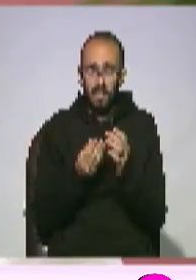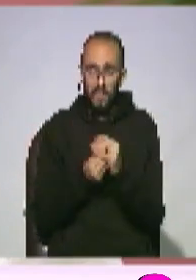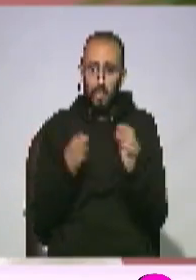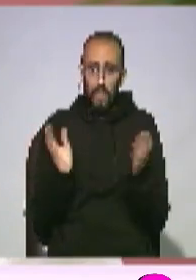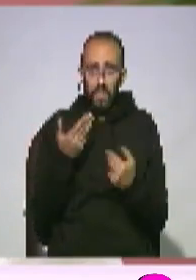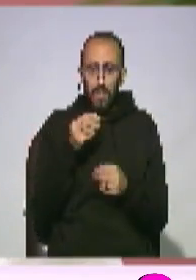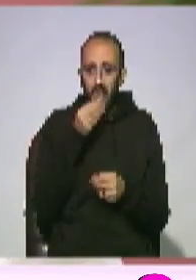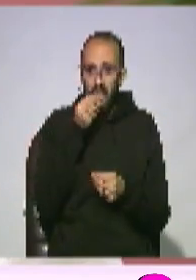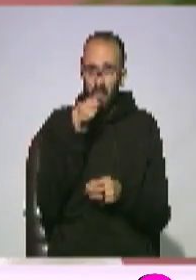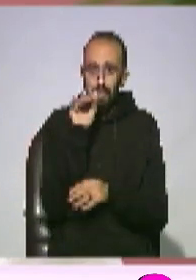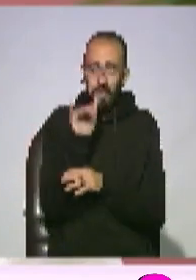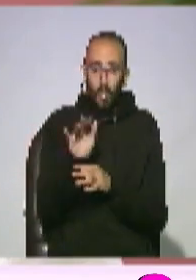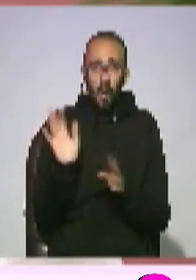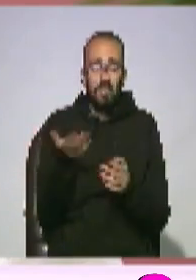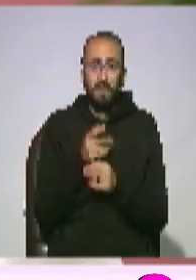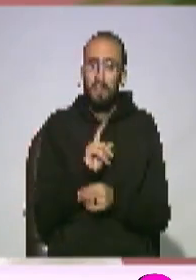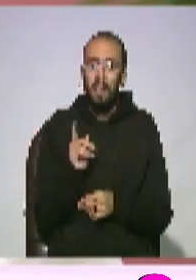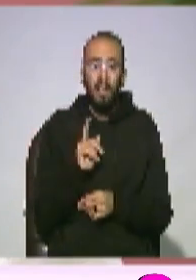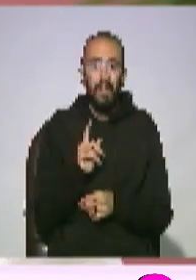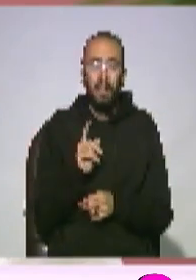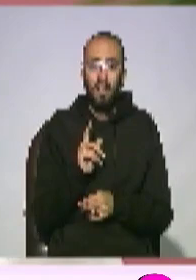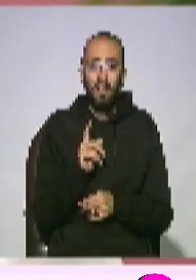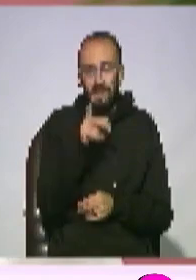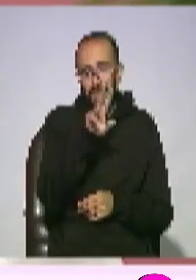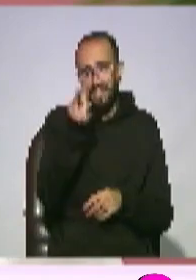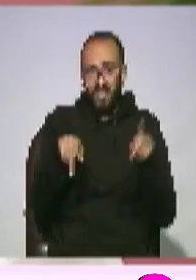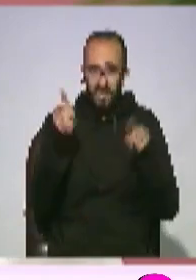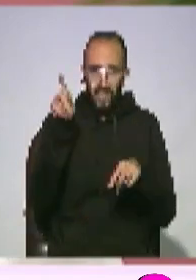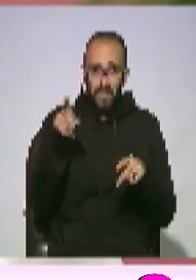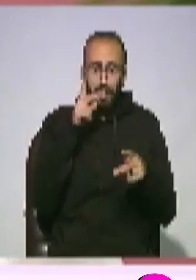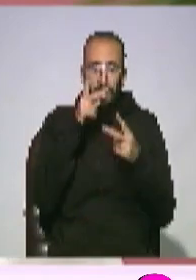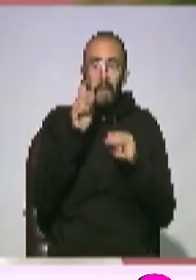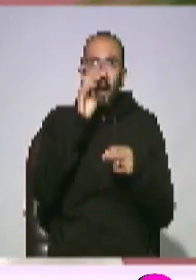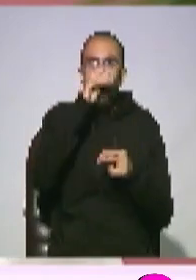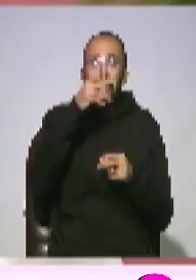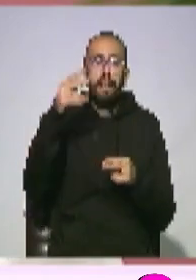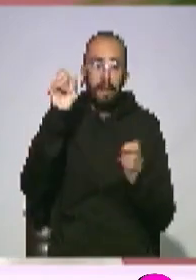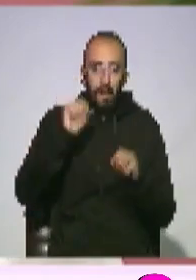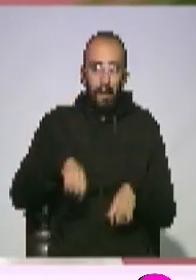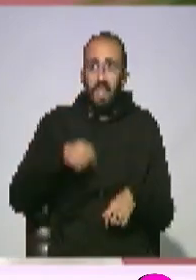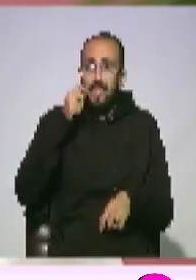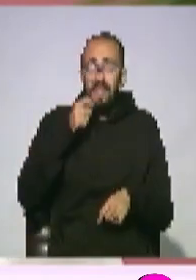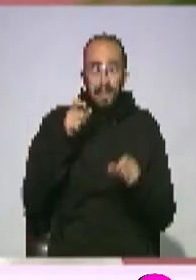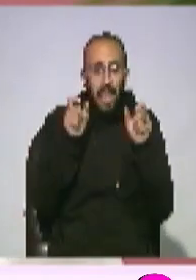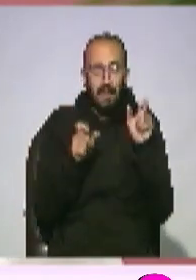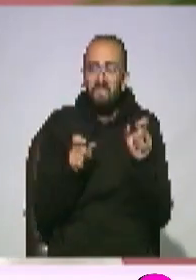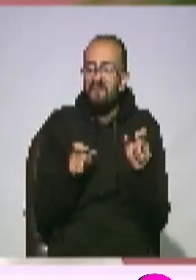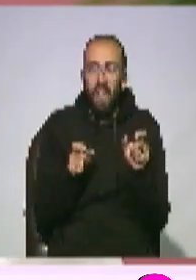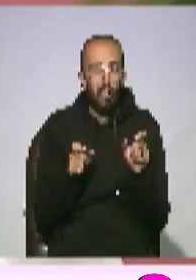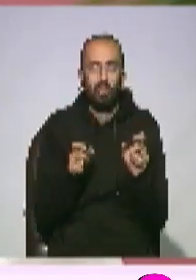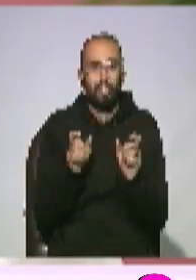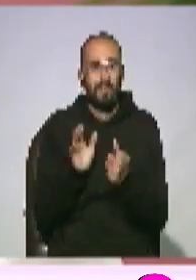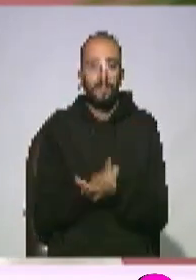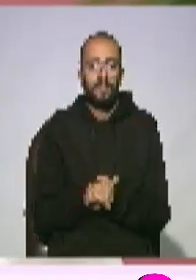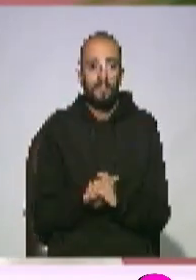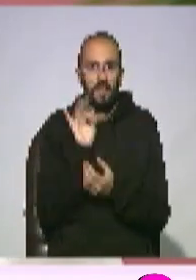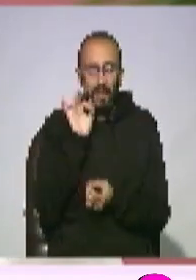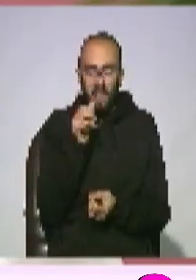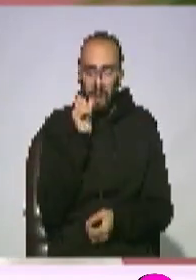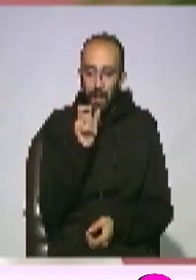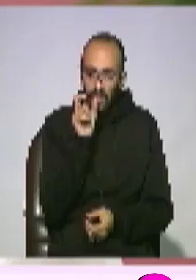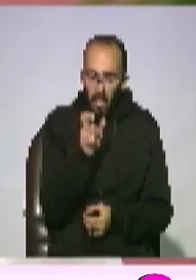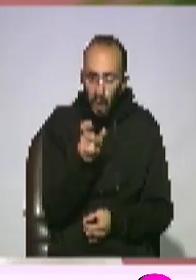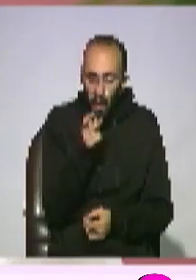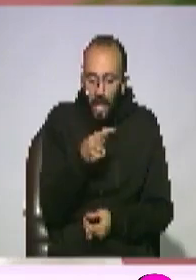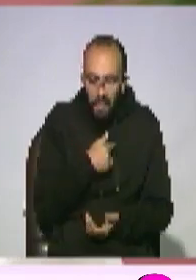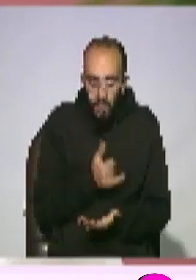ونأكلهم ونشربهم وخلاص. الكلام ده قد يكون مقبولا في عالم الحيوان، أما احنا عالم الإنسان ما ينفعش. أنا لازم أنجب طفلة أبقى